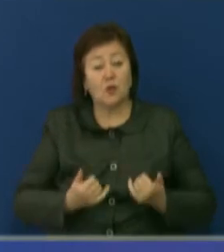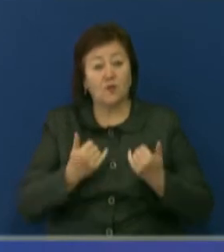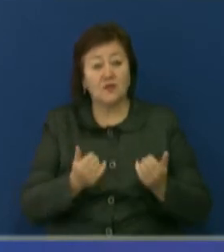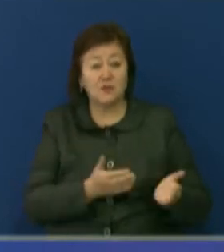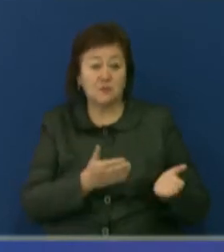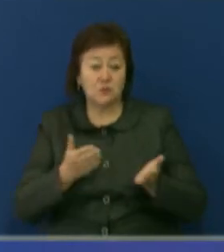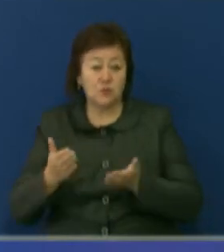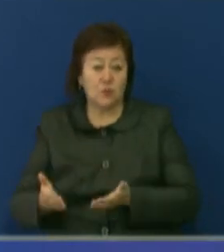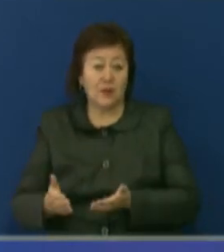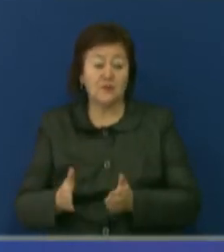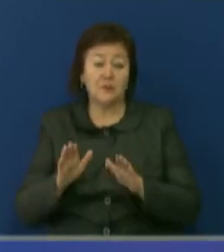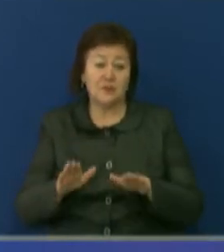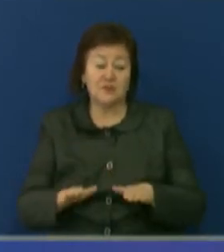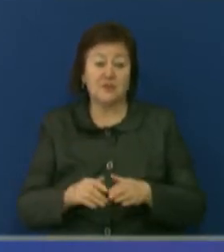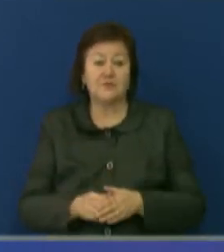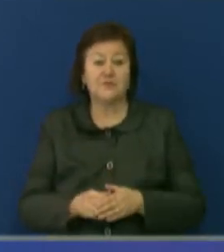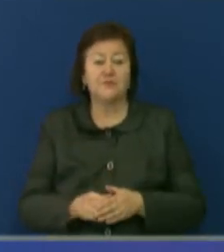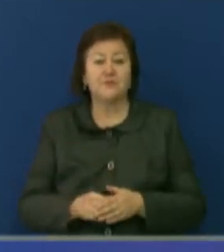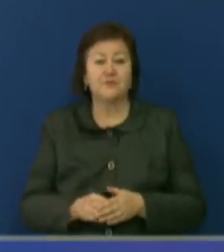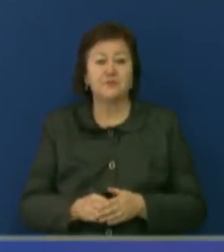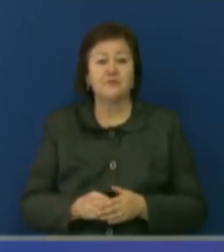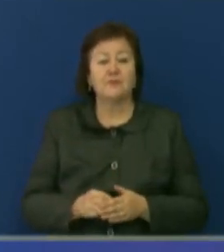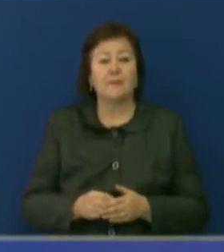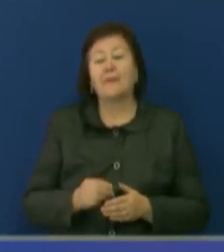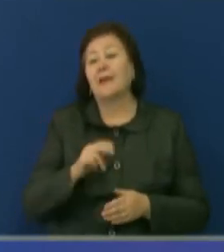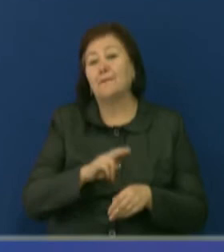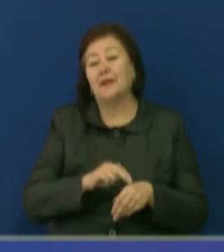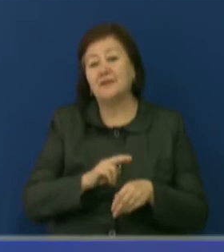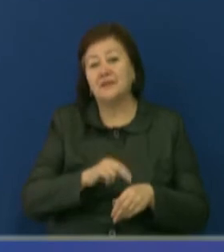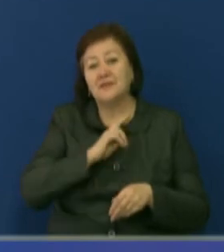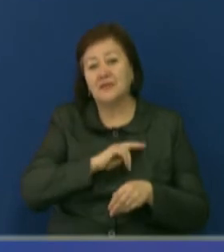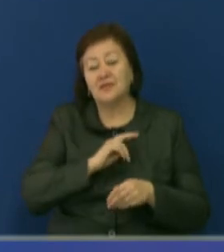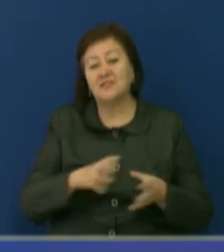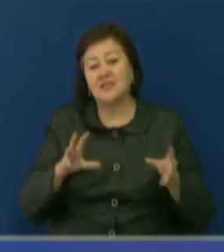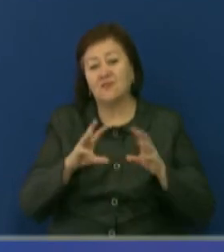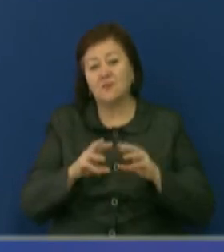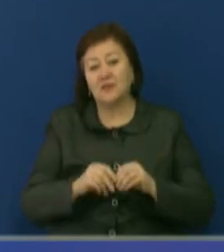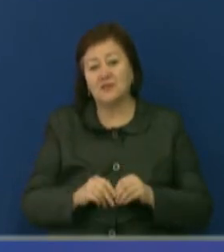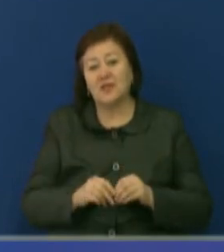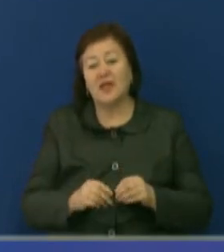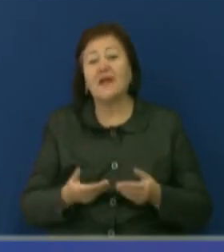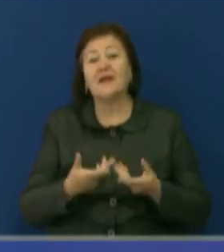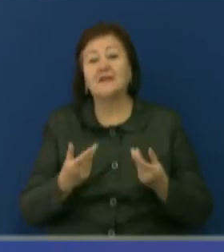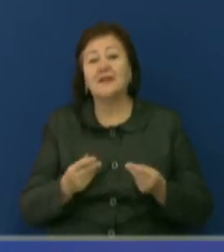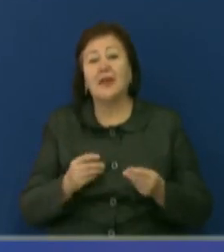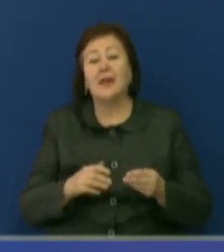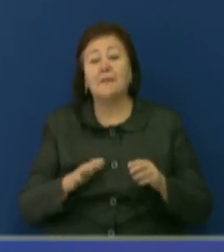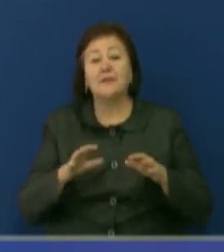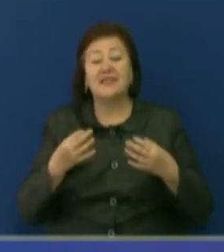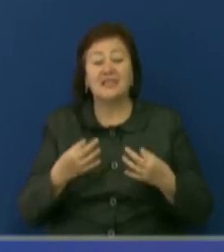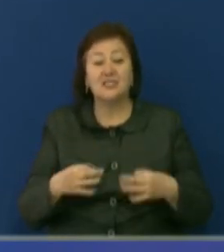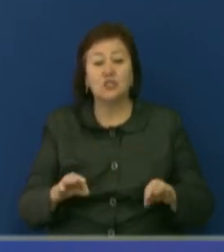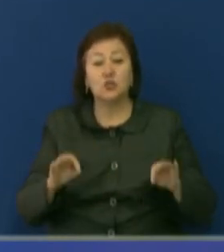Шығыс Қазақстан облысының төтенше жағдайлар департаментінің құтқарушылары полиция қызметкерлерімен бірлесіп шомылуға рұқсат етілмеген жерлердегі